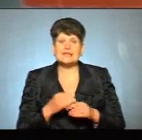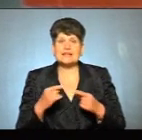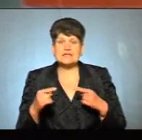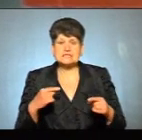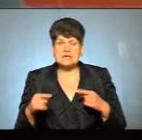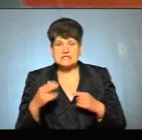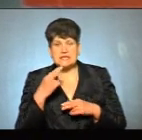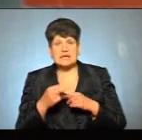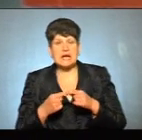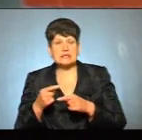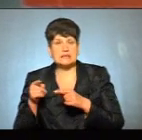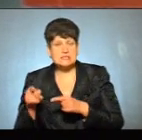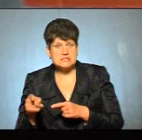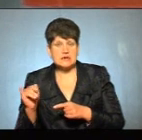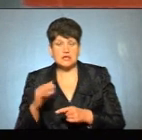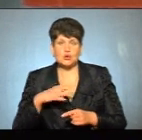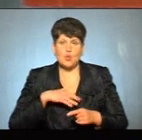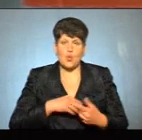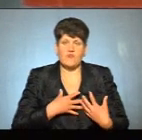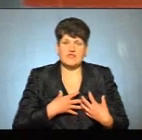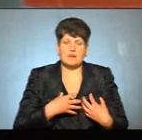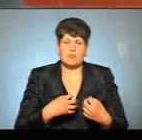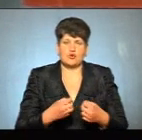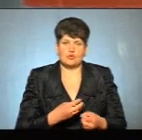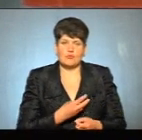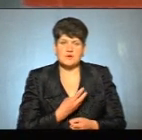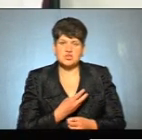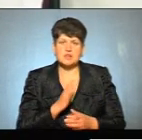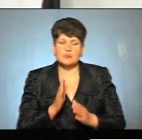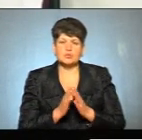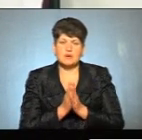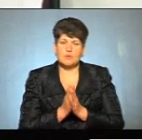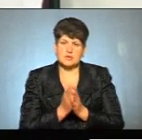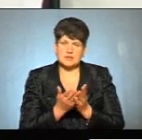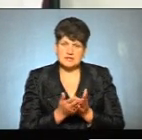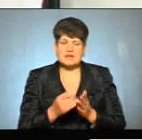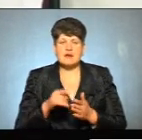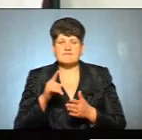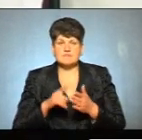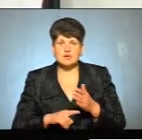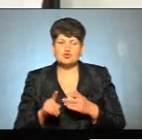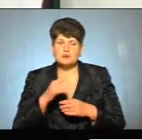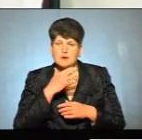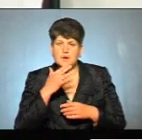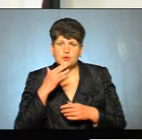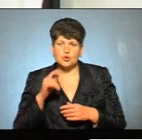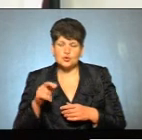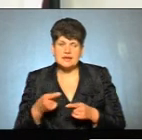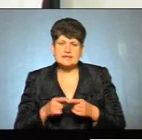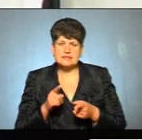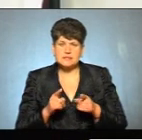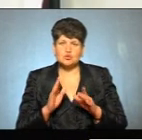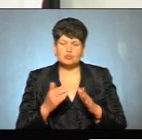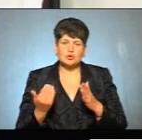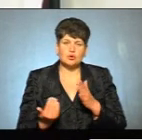між традицією і духовним потягом, духовним бажанням бути в храмі і молитись. І я вірю, що для багатьох людей це дійсно стане таким